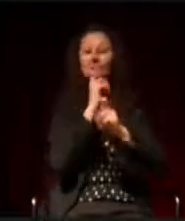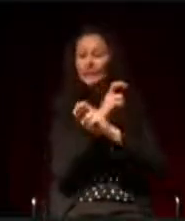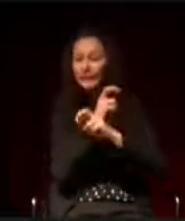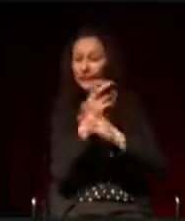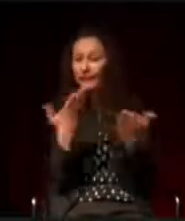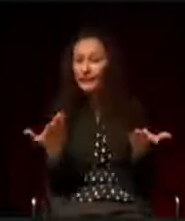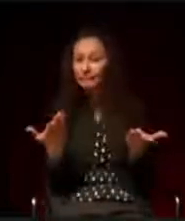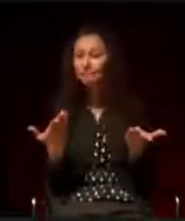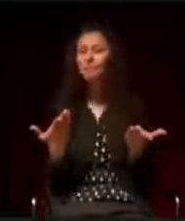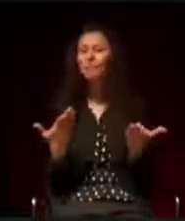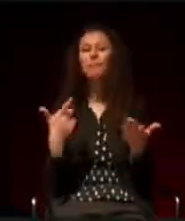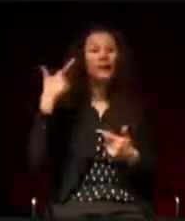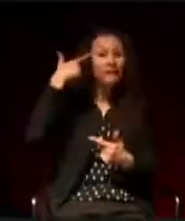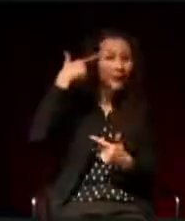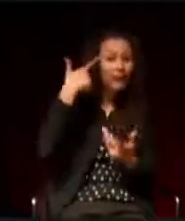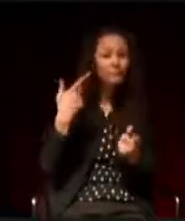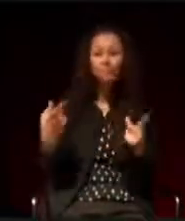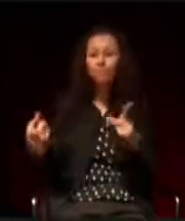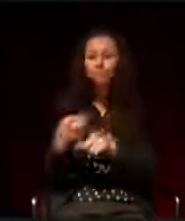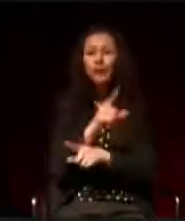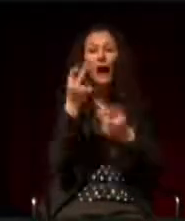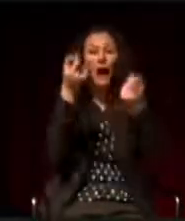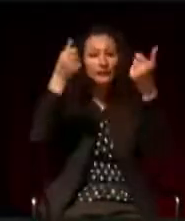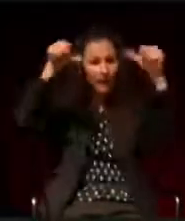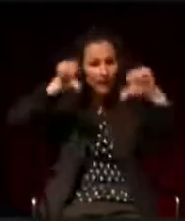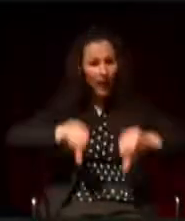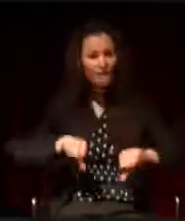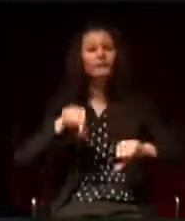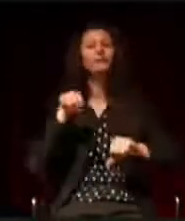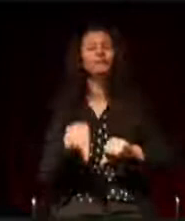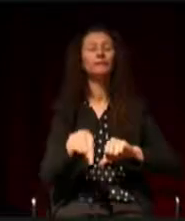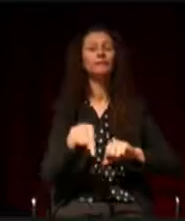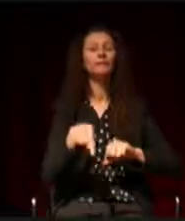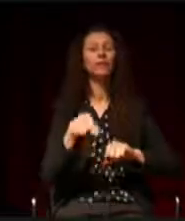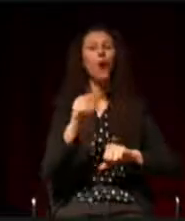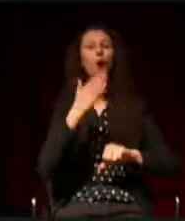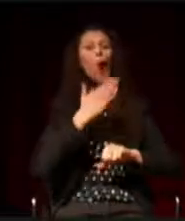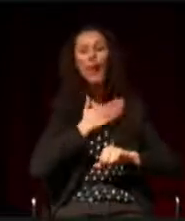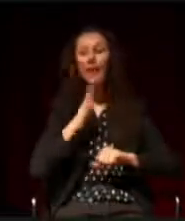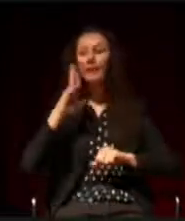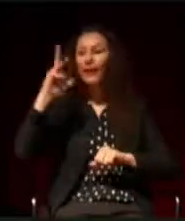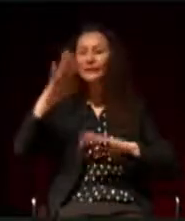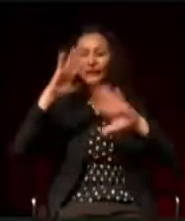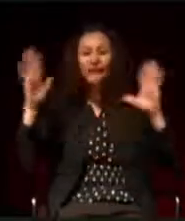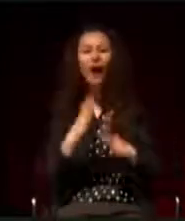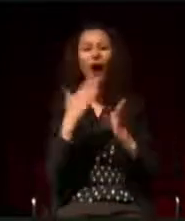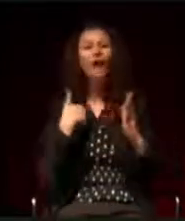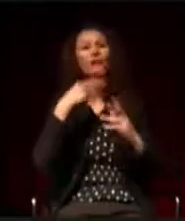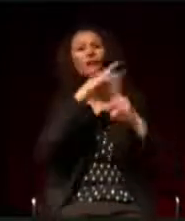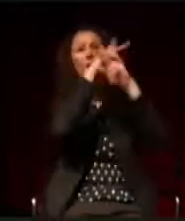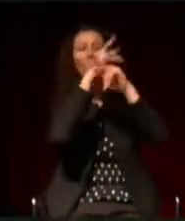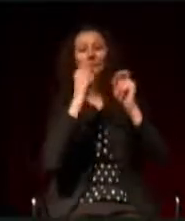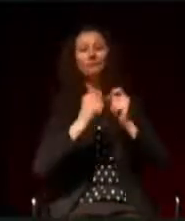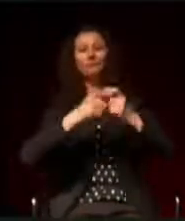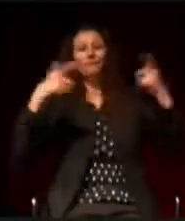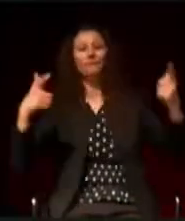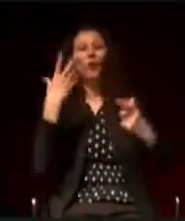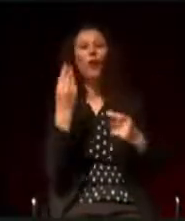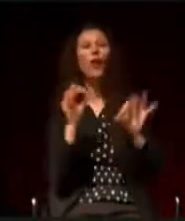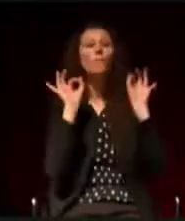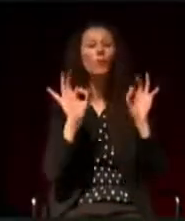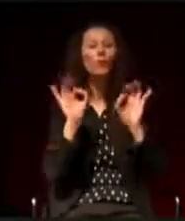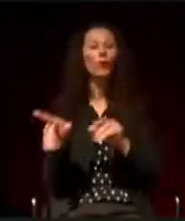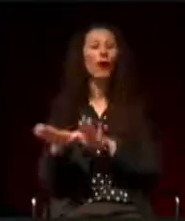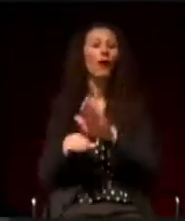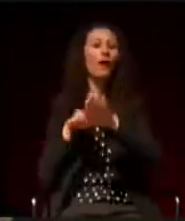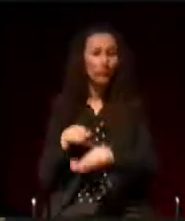riskleri, tehditleri azaltan ve öne, geleceğe daha umutla bakmamızı mümkün kılan bir adım